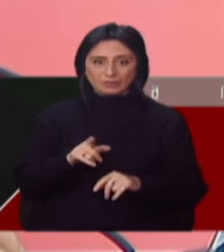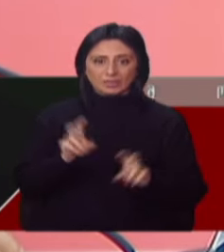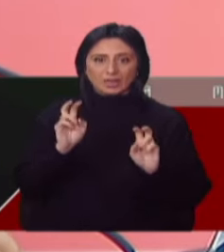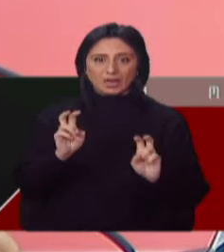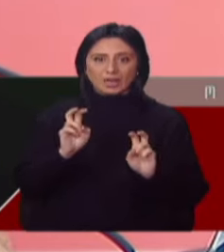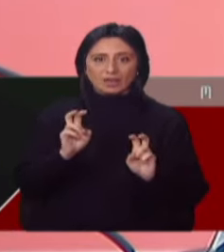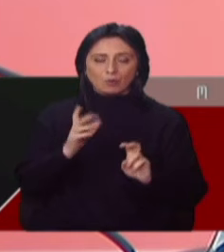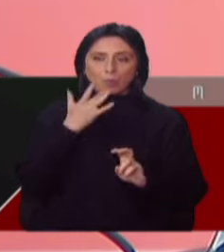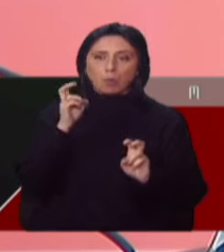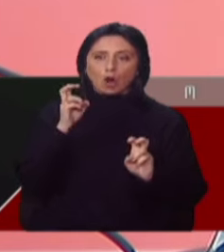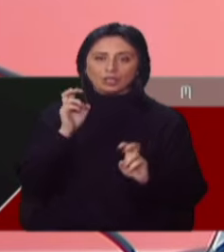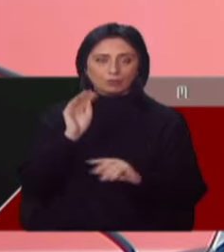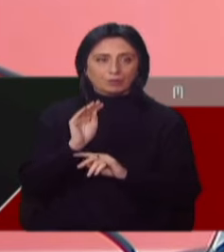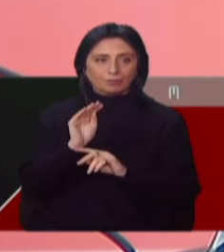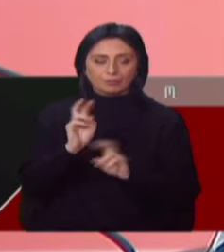ეგრეთ წოდებული პოლიტიკოსები